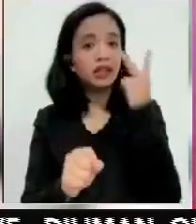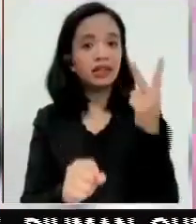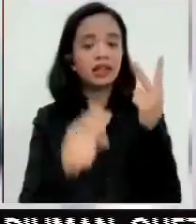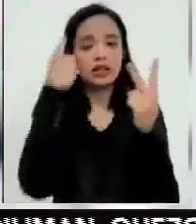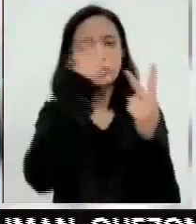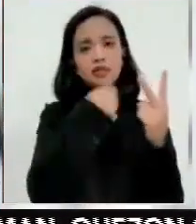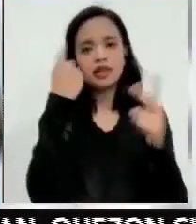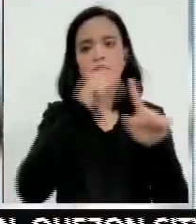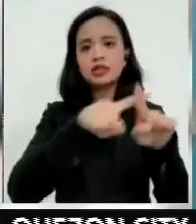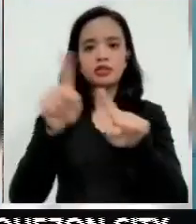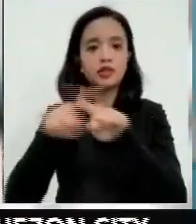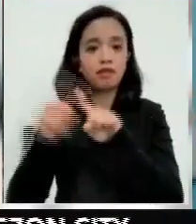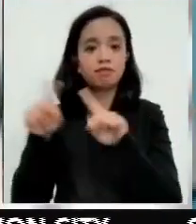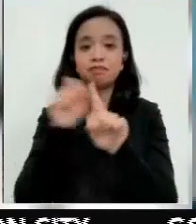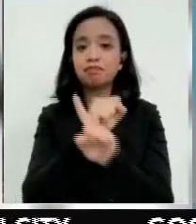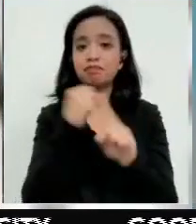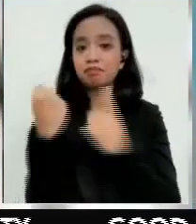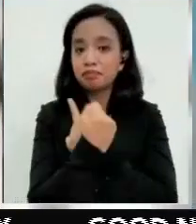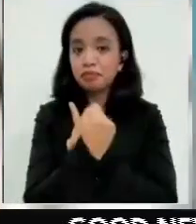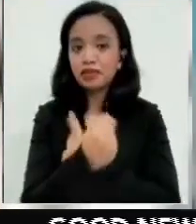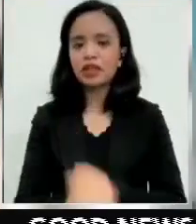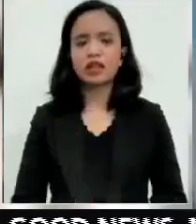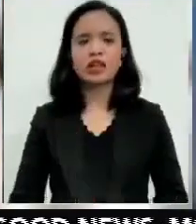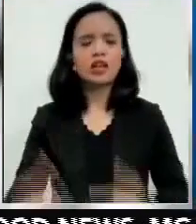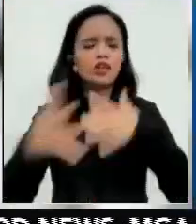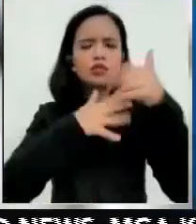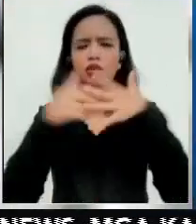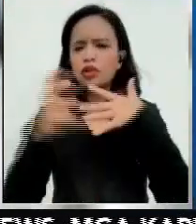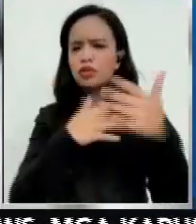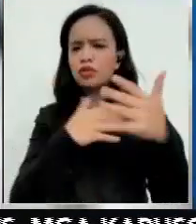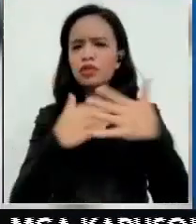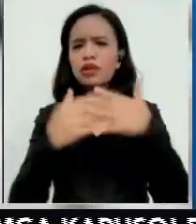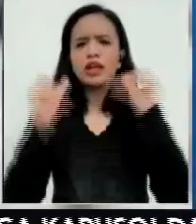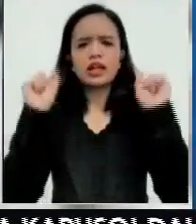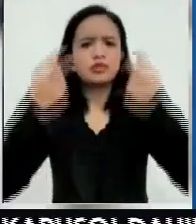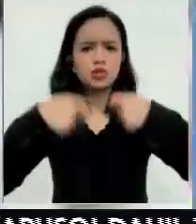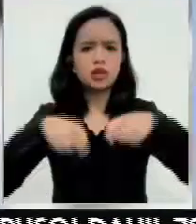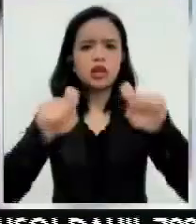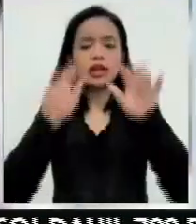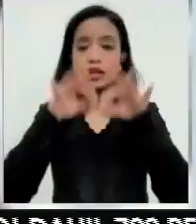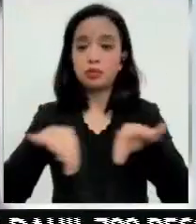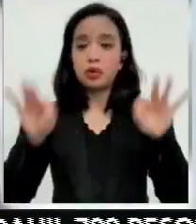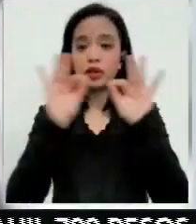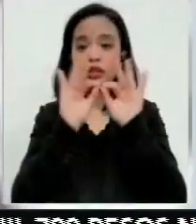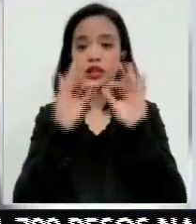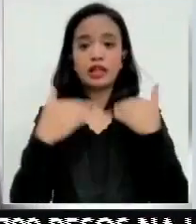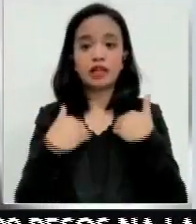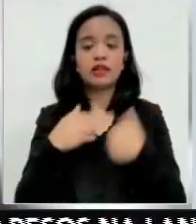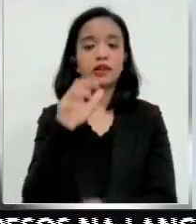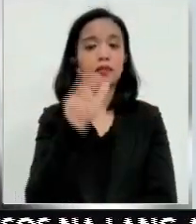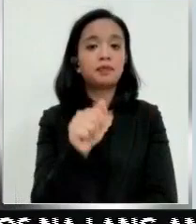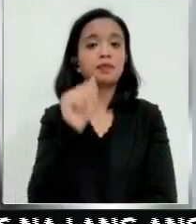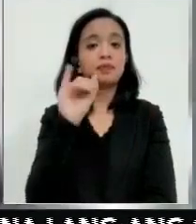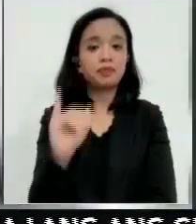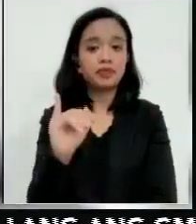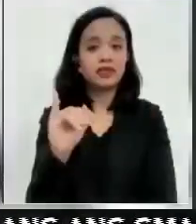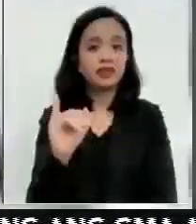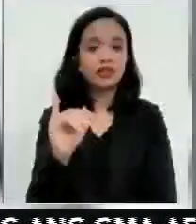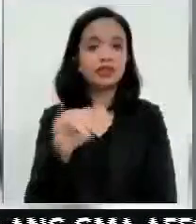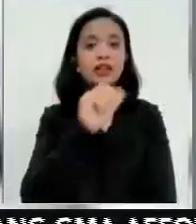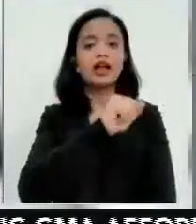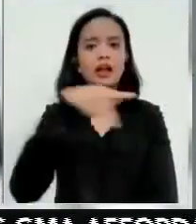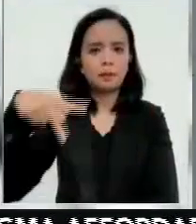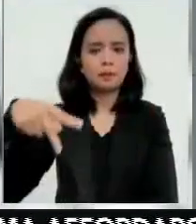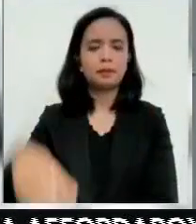scenario at kahit sino pwedeng sumubok Basta merong artificial intelligence o ai app